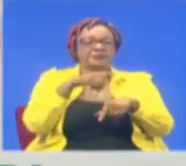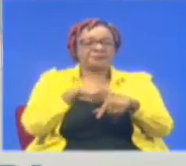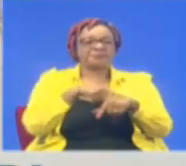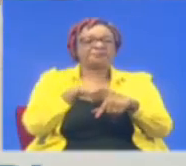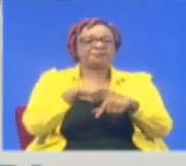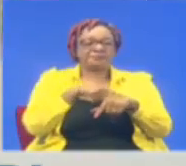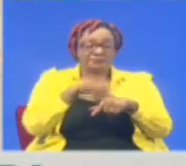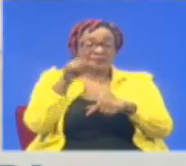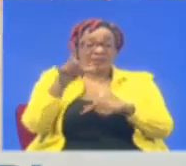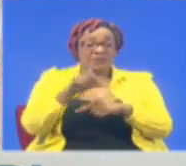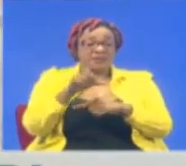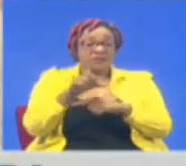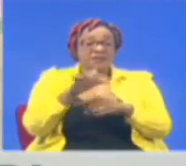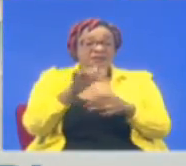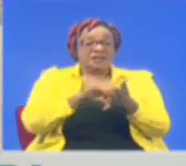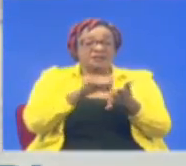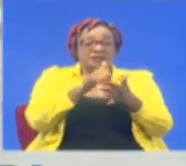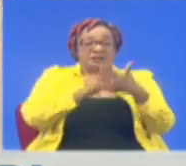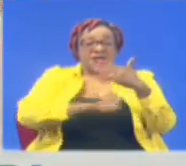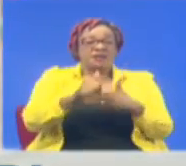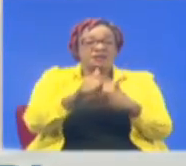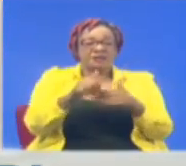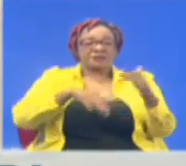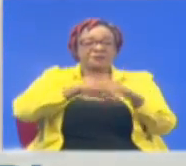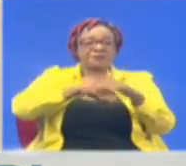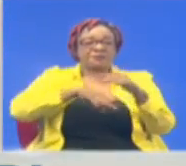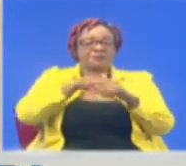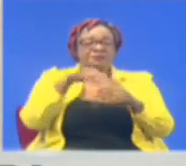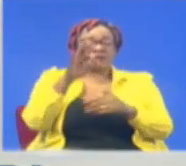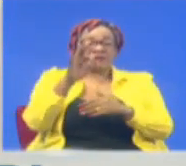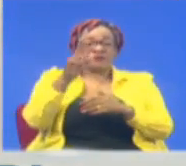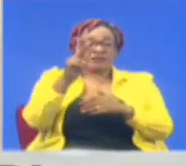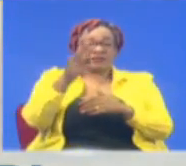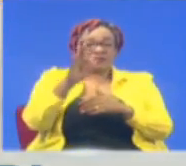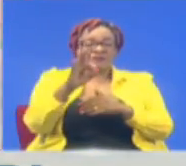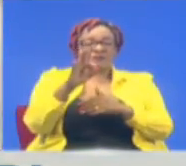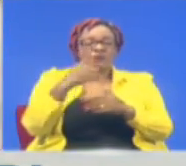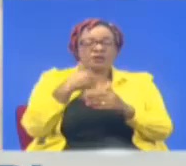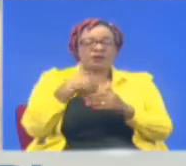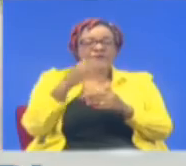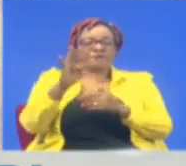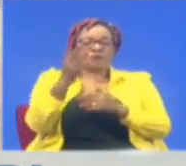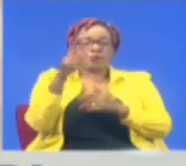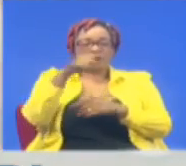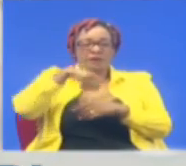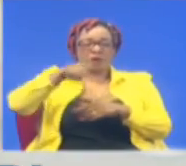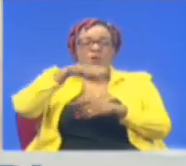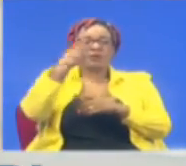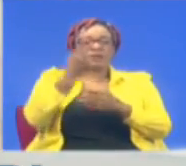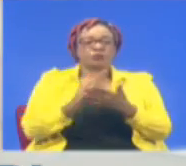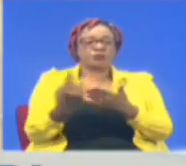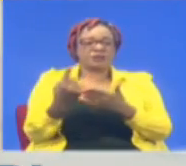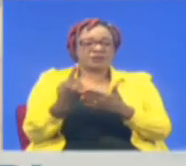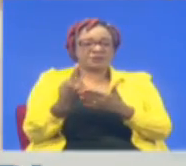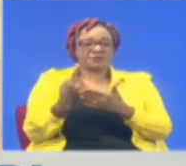hii ambayo iko chini ya shirikisho la kandanda humu nchini FKF itaingia raundi yake ya 4 wiki ijayo.